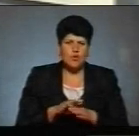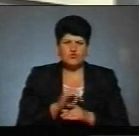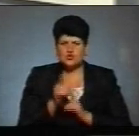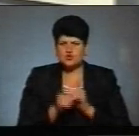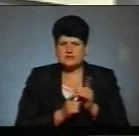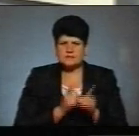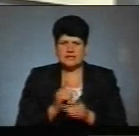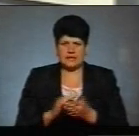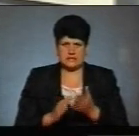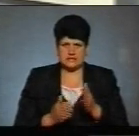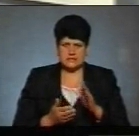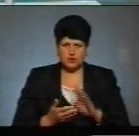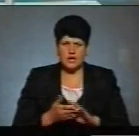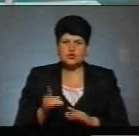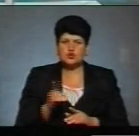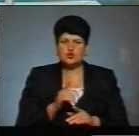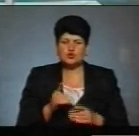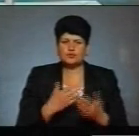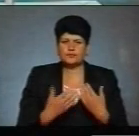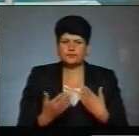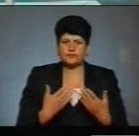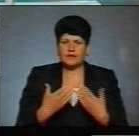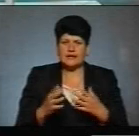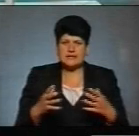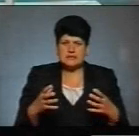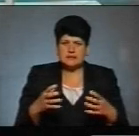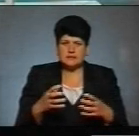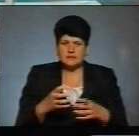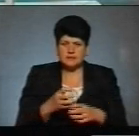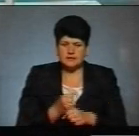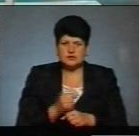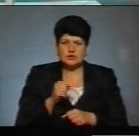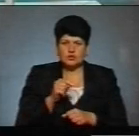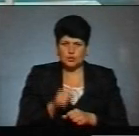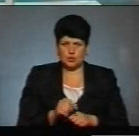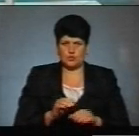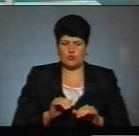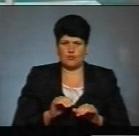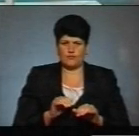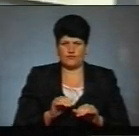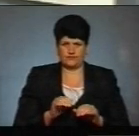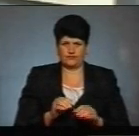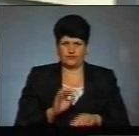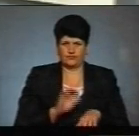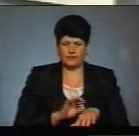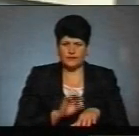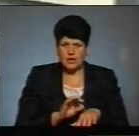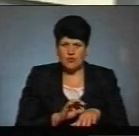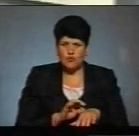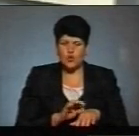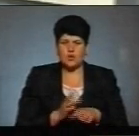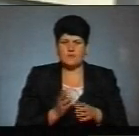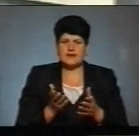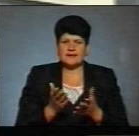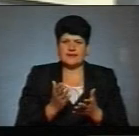змінили ситуацію щодо підходу і локалізації того чи іншого процесу і вогнища, який ми,